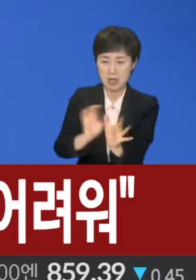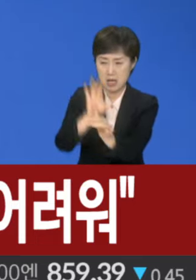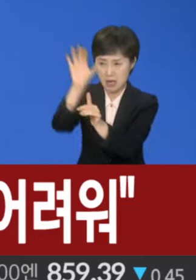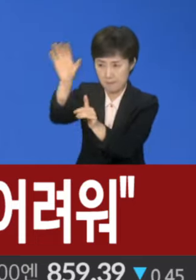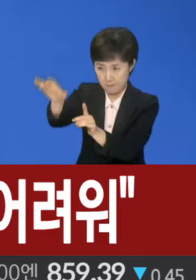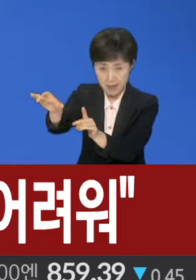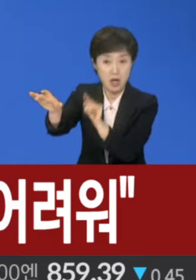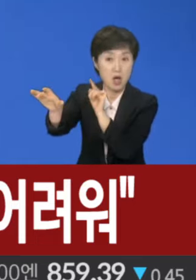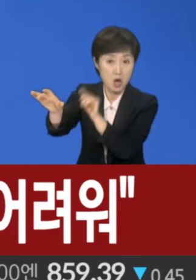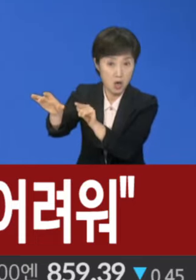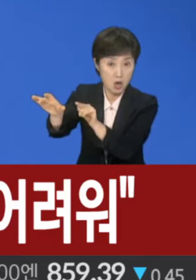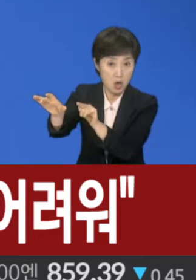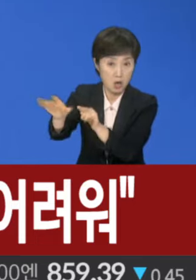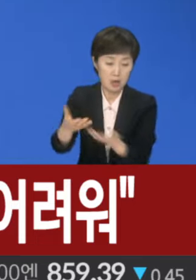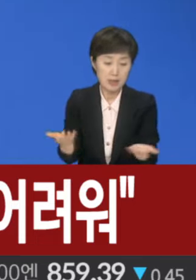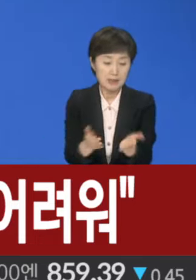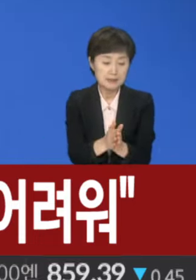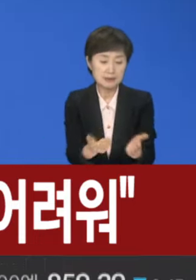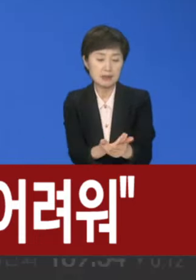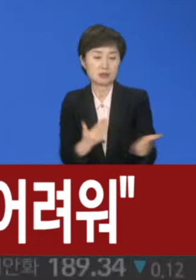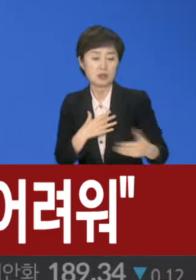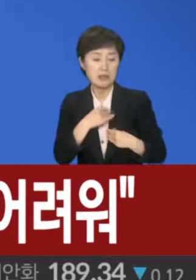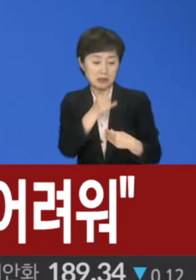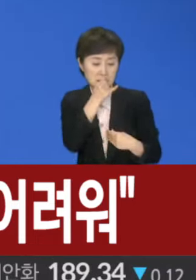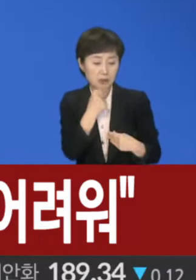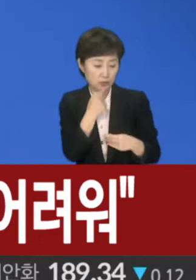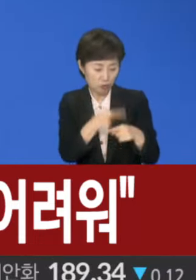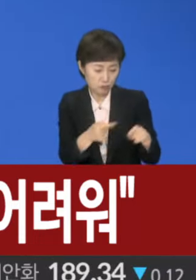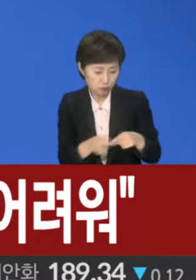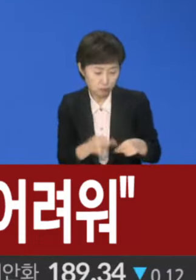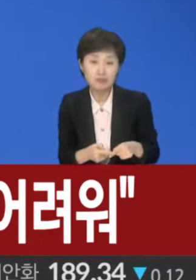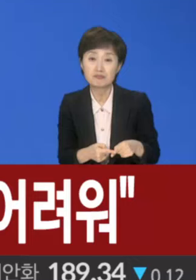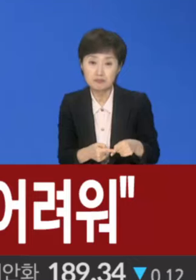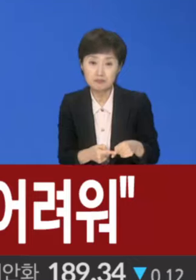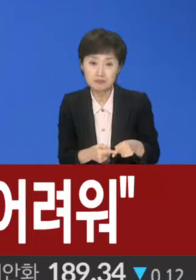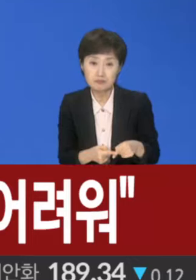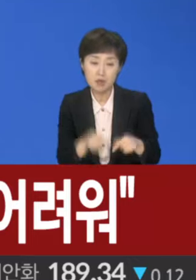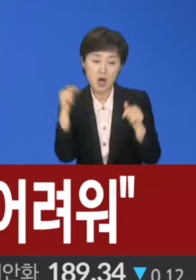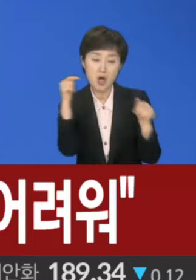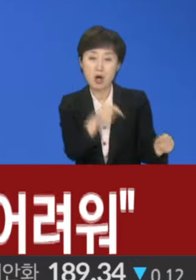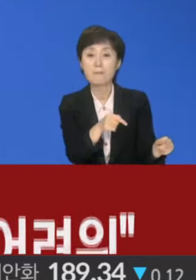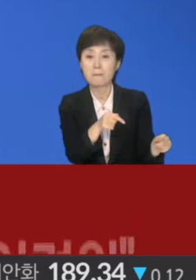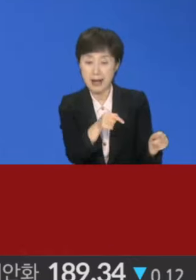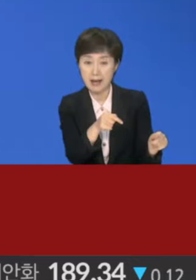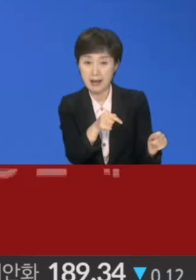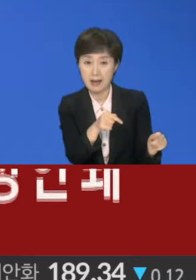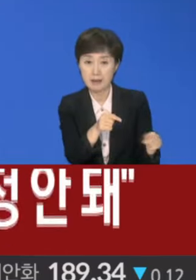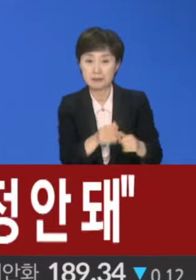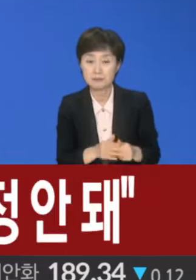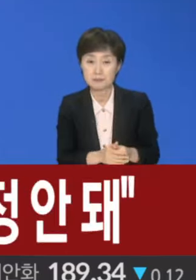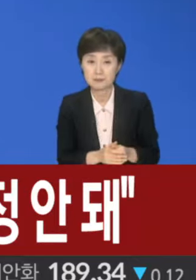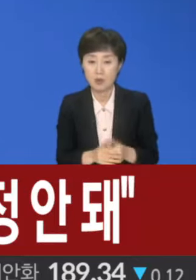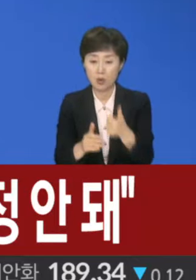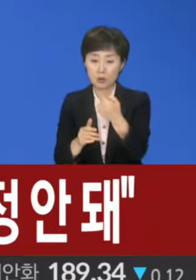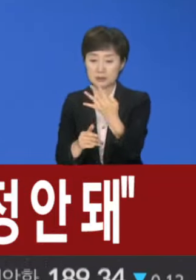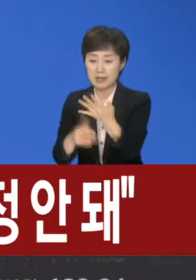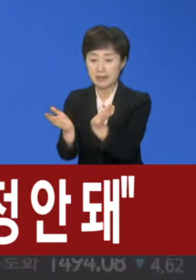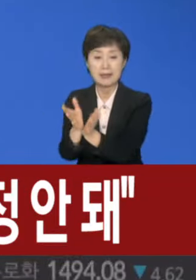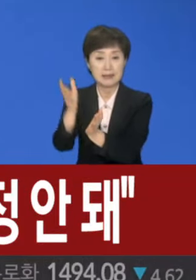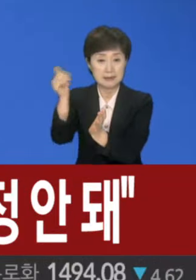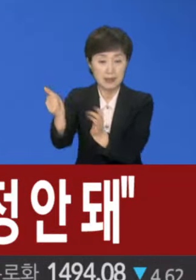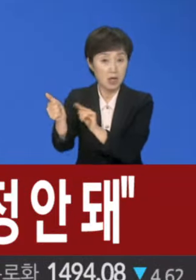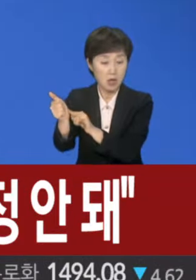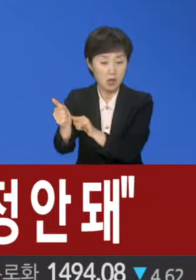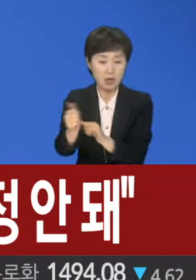전환하면서 작전 투입 전 안전성 평가를 통해 안전이 확보된 하에 작전을 수행토록 지시하였고 54단장은 예천